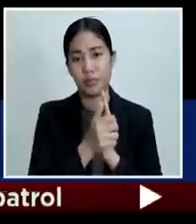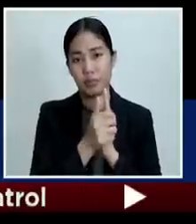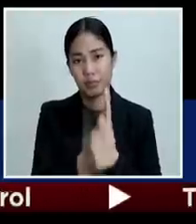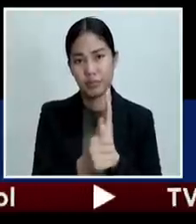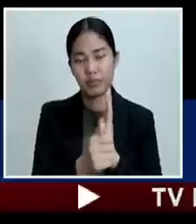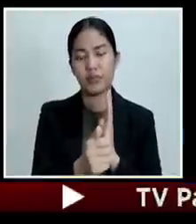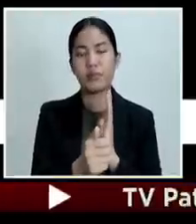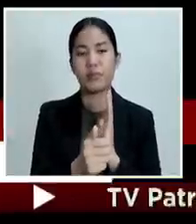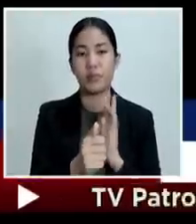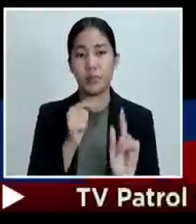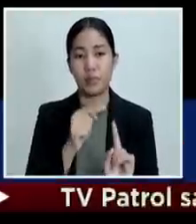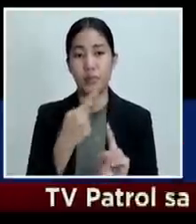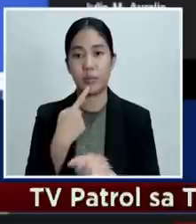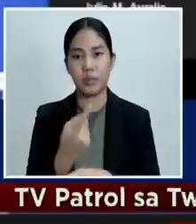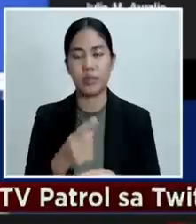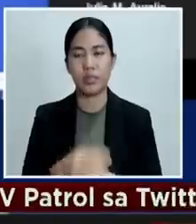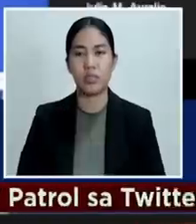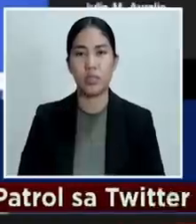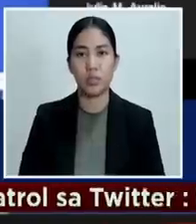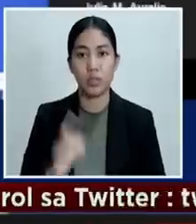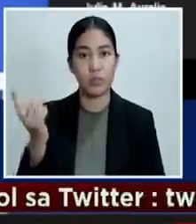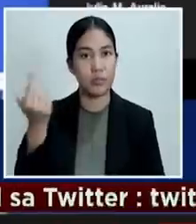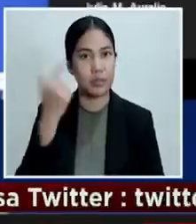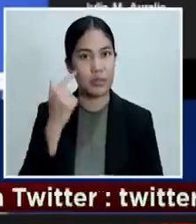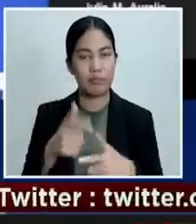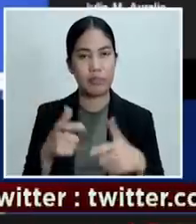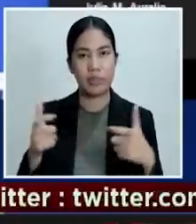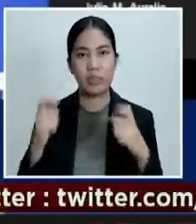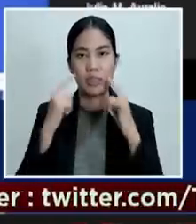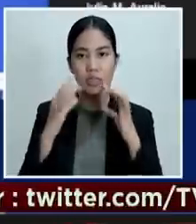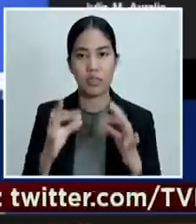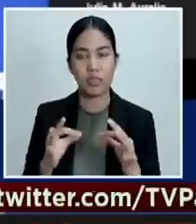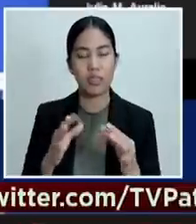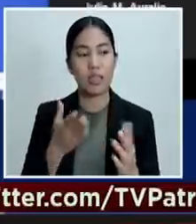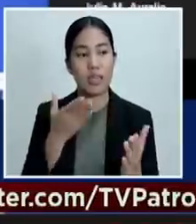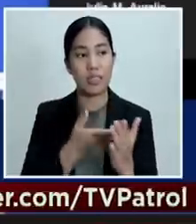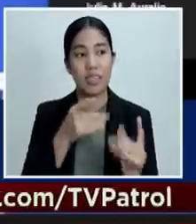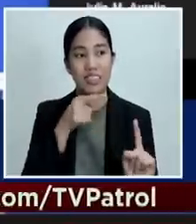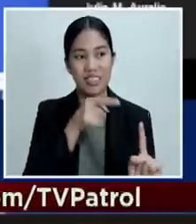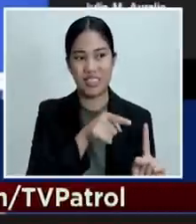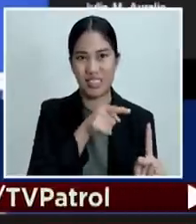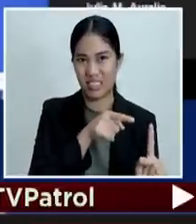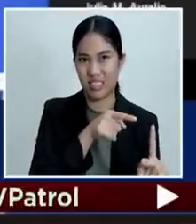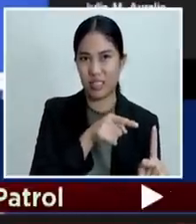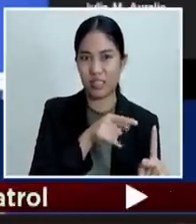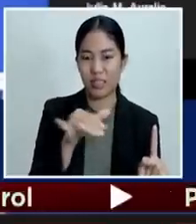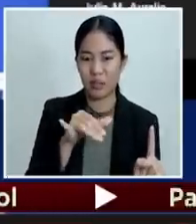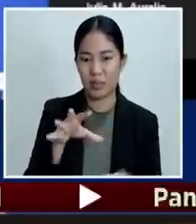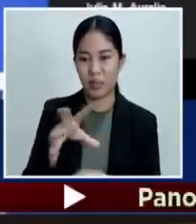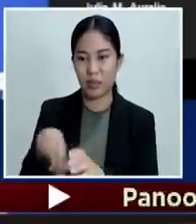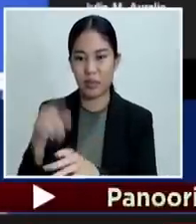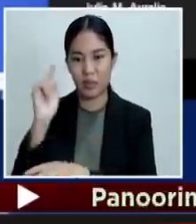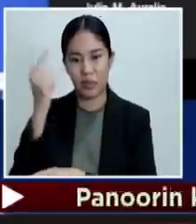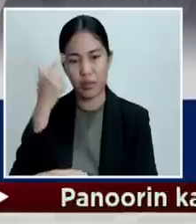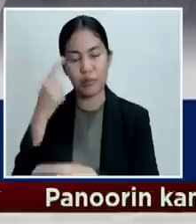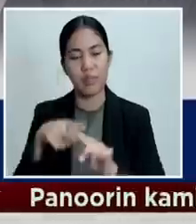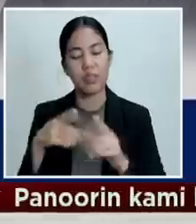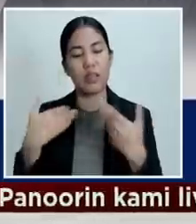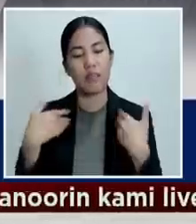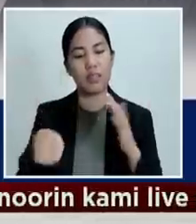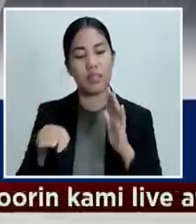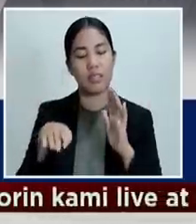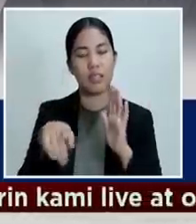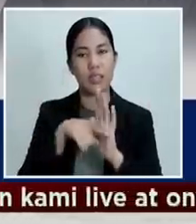malaking bagay itong ginawahakbang ng gobyerno laban sa isang nakaupong opisyal ng gobyerno, bagamat may negatibong epekto rin ito.